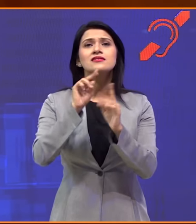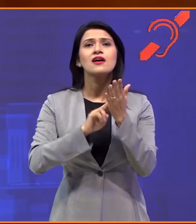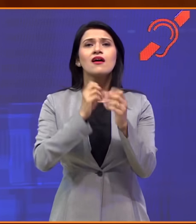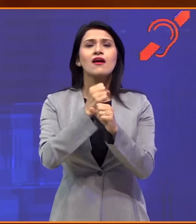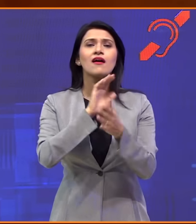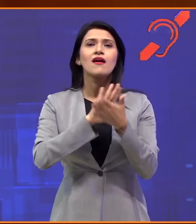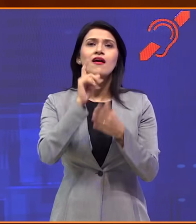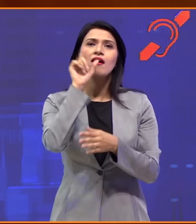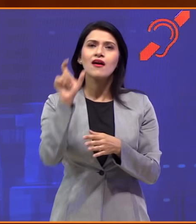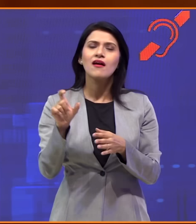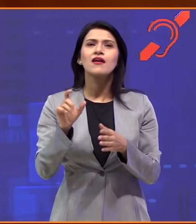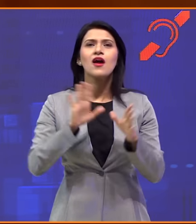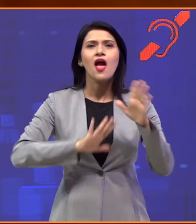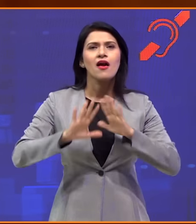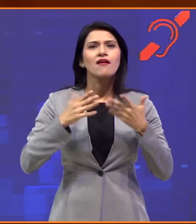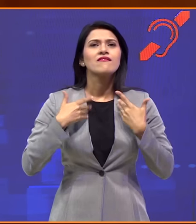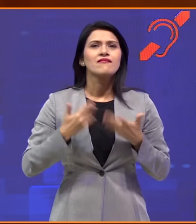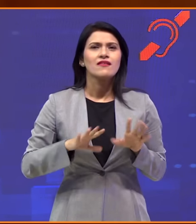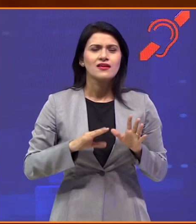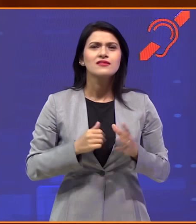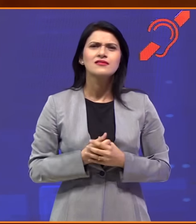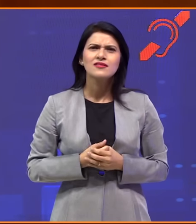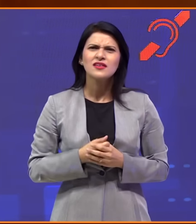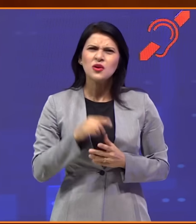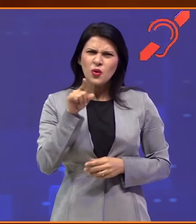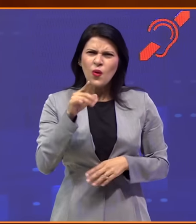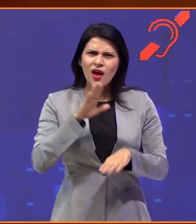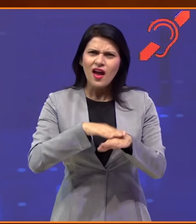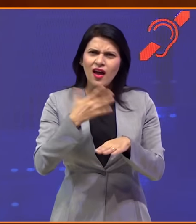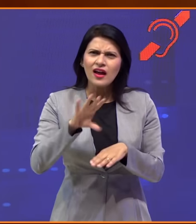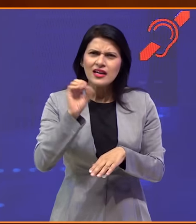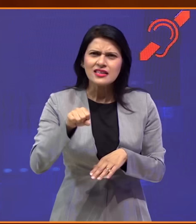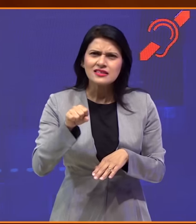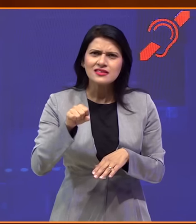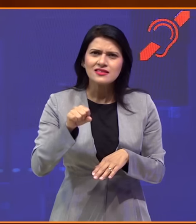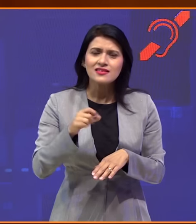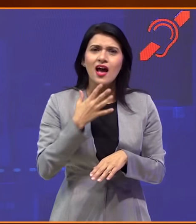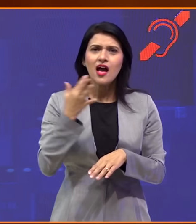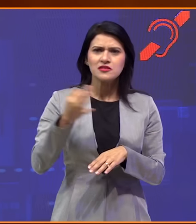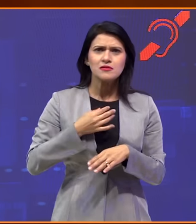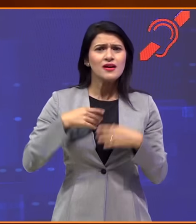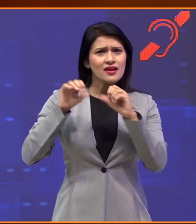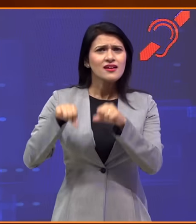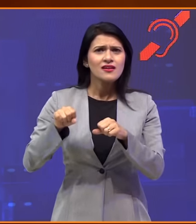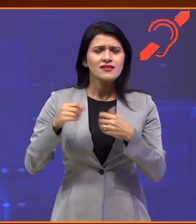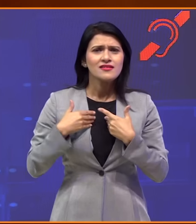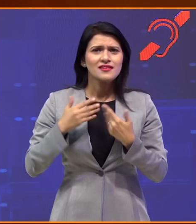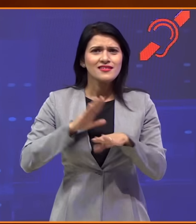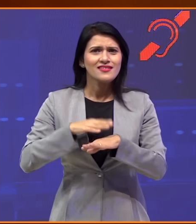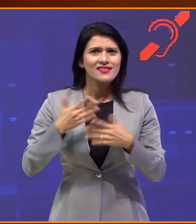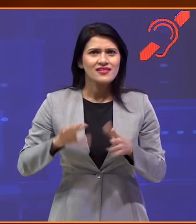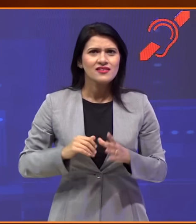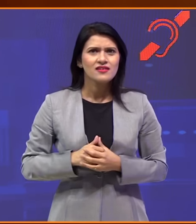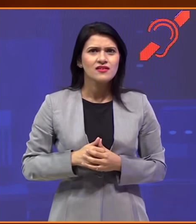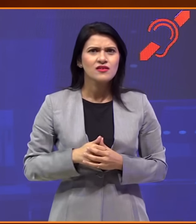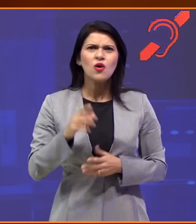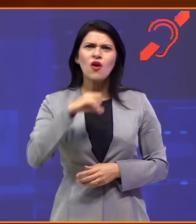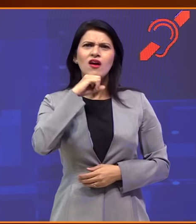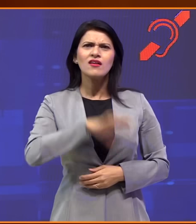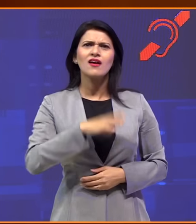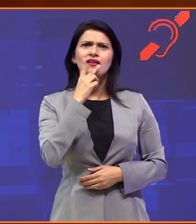तो उन्होंने कहा तुमने मान सिंह का रोल किया था मैंने कहा जी तुम तो बहुत यंग